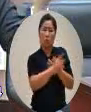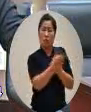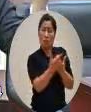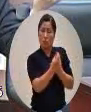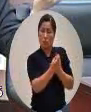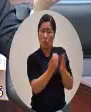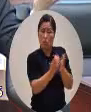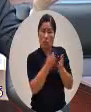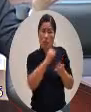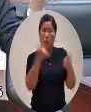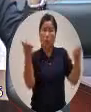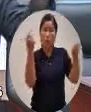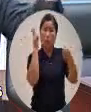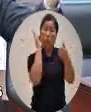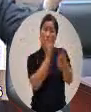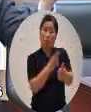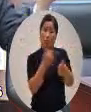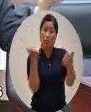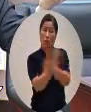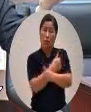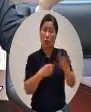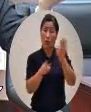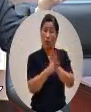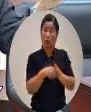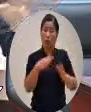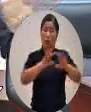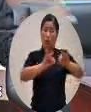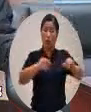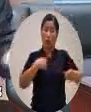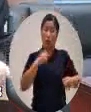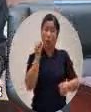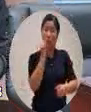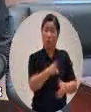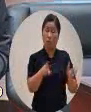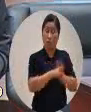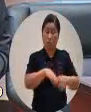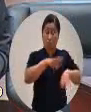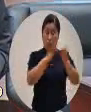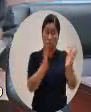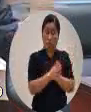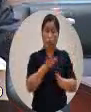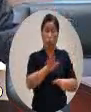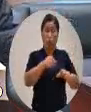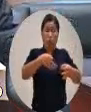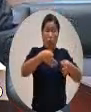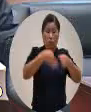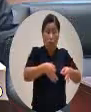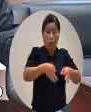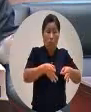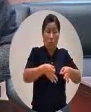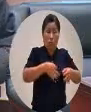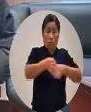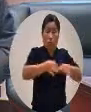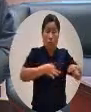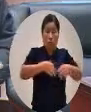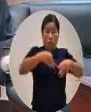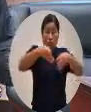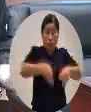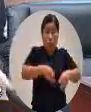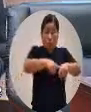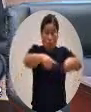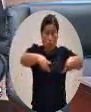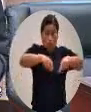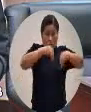鄉親他們派代表跟真心地主買的時候也當時都有買賣契約啊那如果買賣是不是可以把